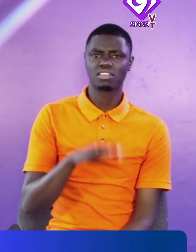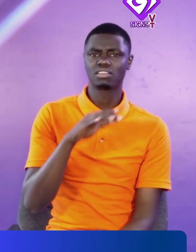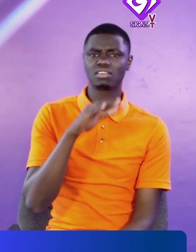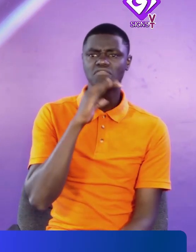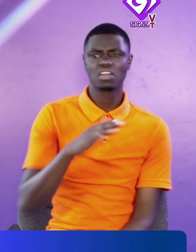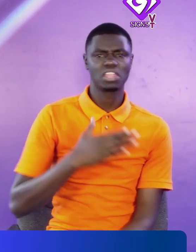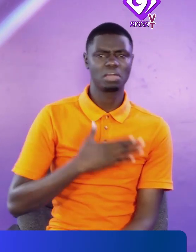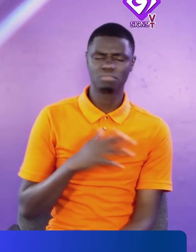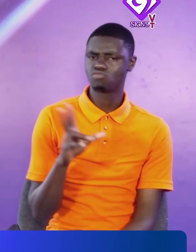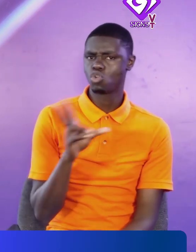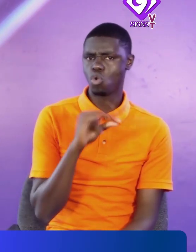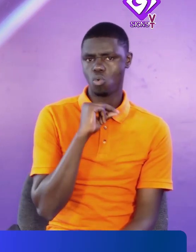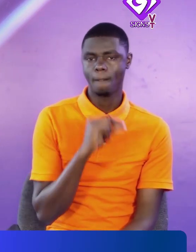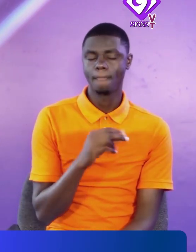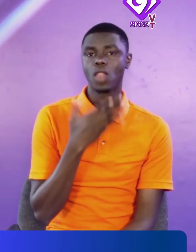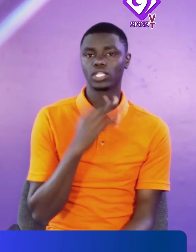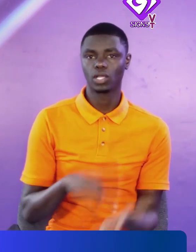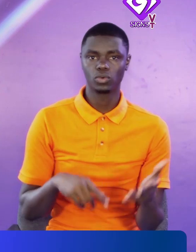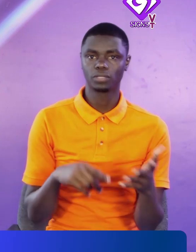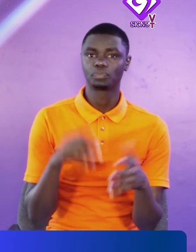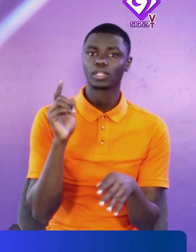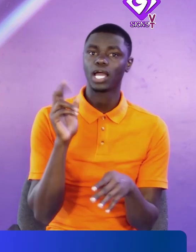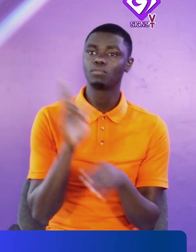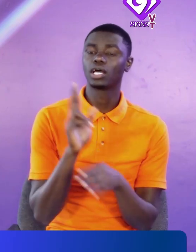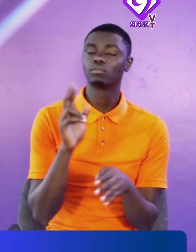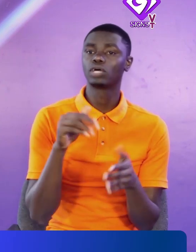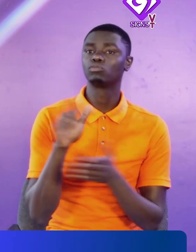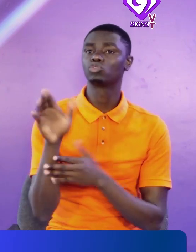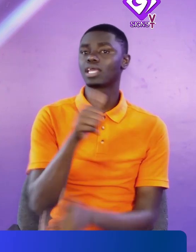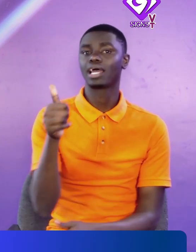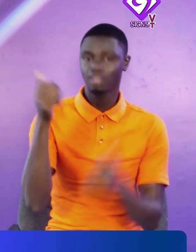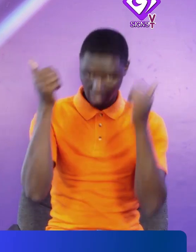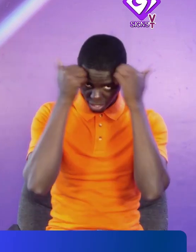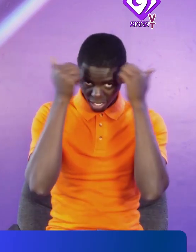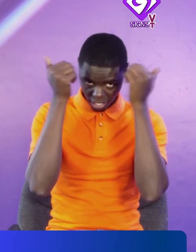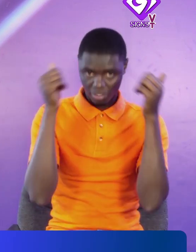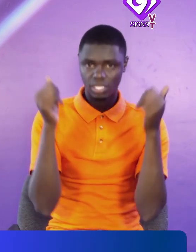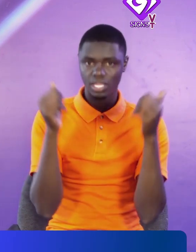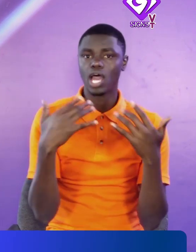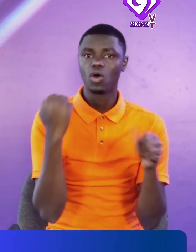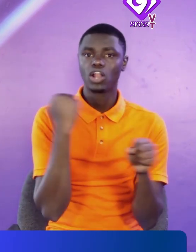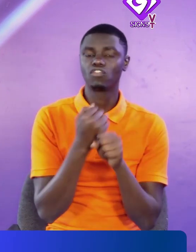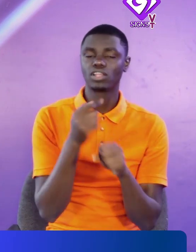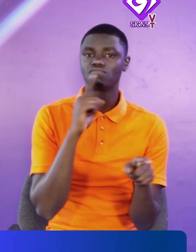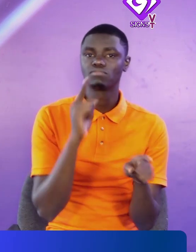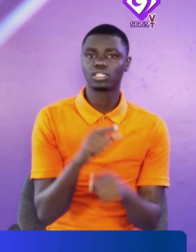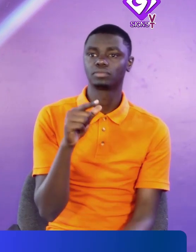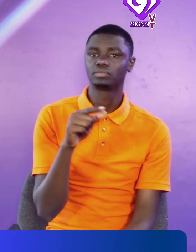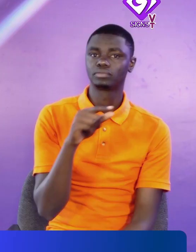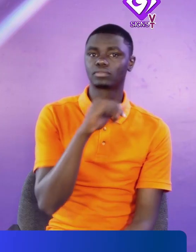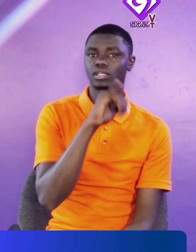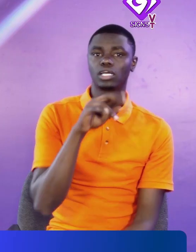alikuwa anataka amtumie akademi nyingine kama alivyofanya kwa ndugu yake Giuliani ambaye ni Giovanni,